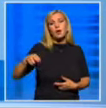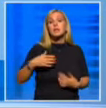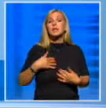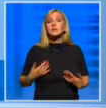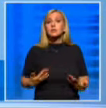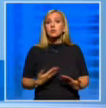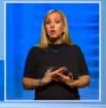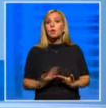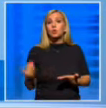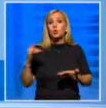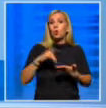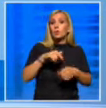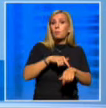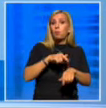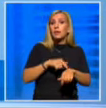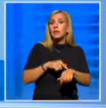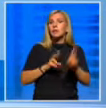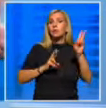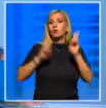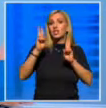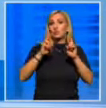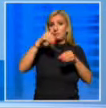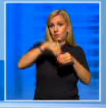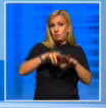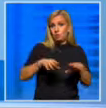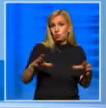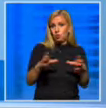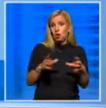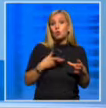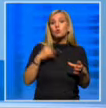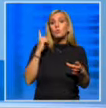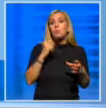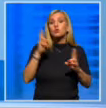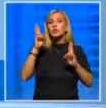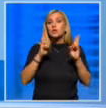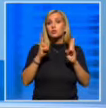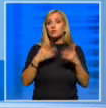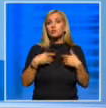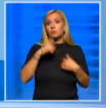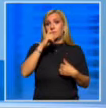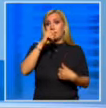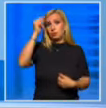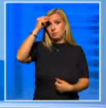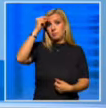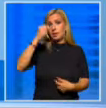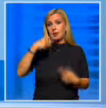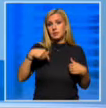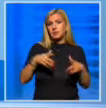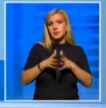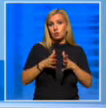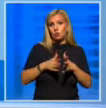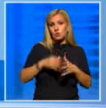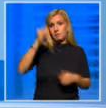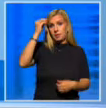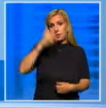е, когато се дойде до гласуване в Народното събрание, който може да гласува нещата, които са важни за България и за хората в